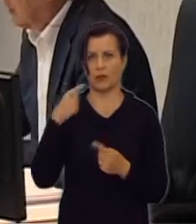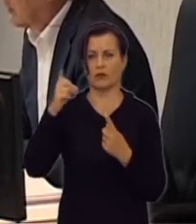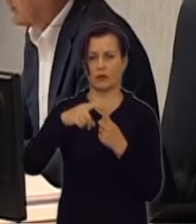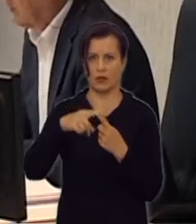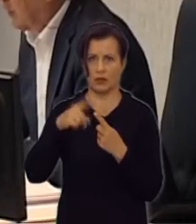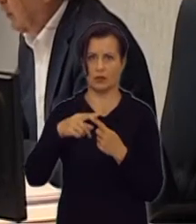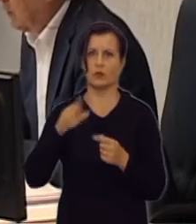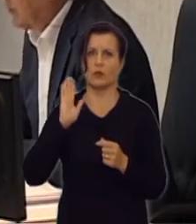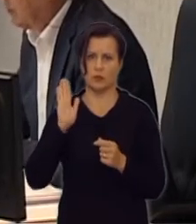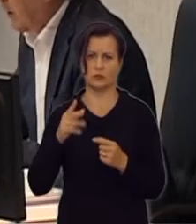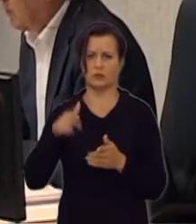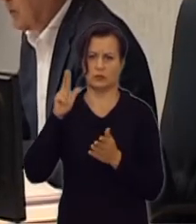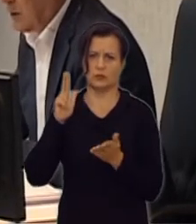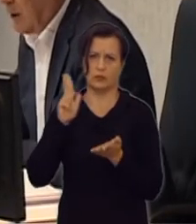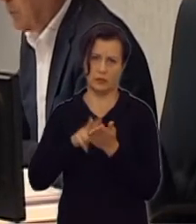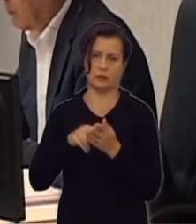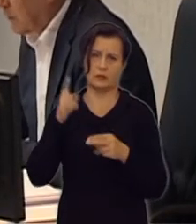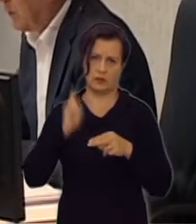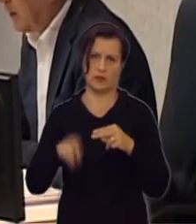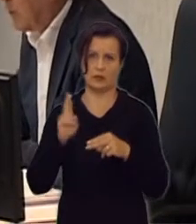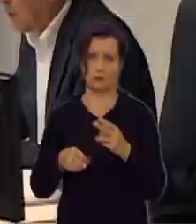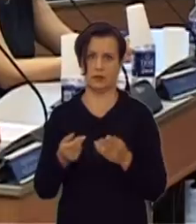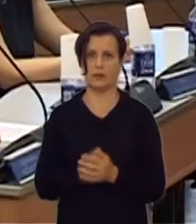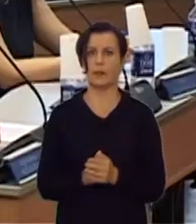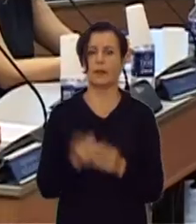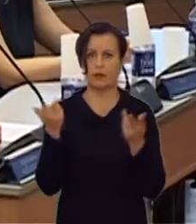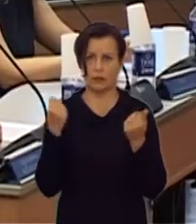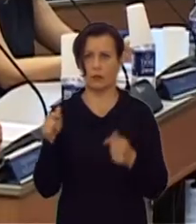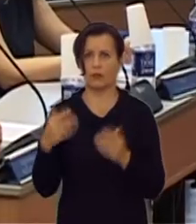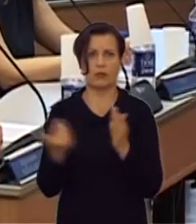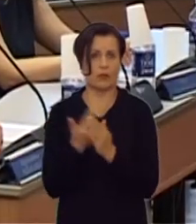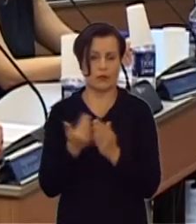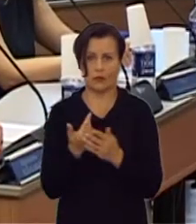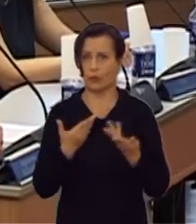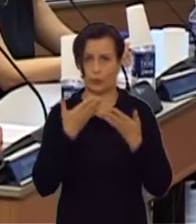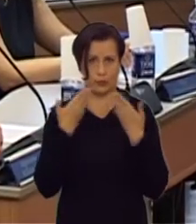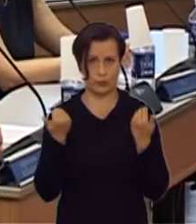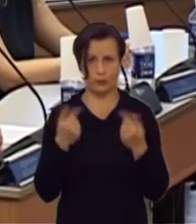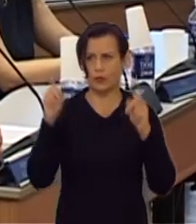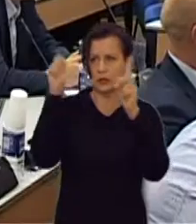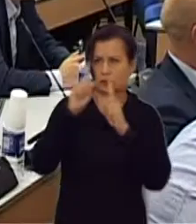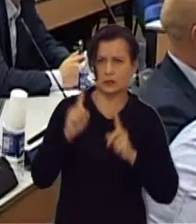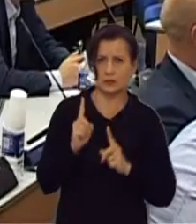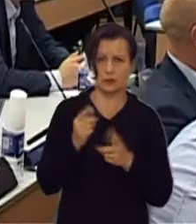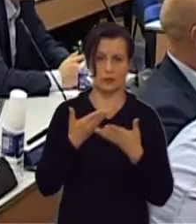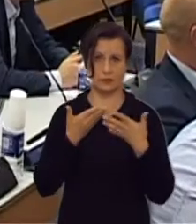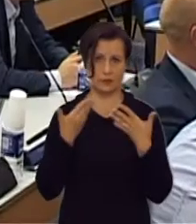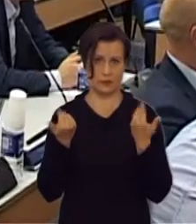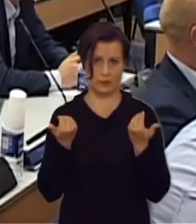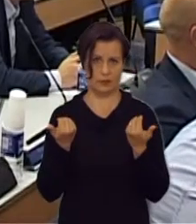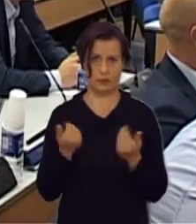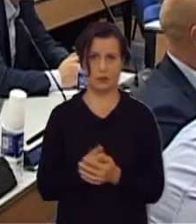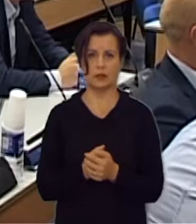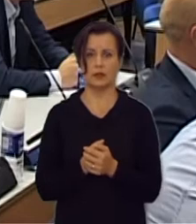mes nesvarstom tos daugumos. Čia, žinot, savivaldybė truputį skiriasi nuo Seimo, savivaldybės